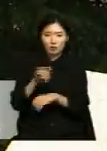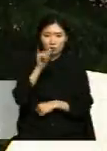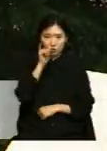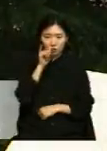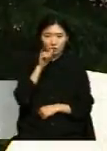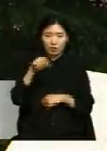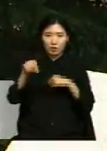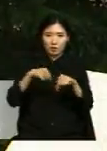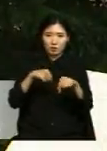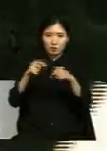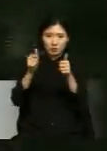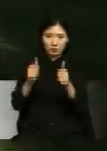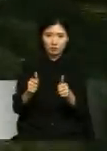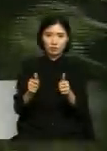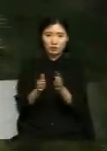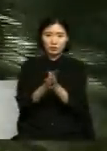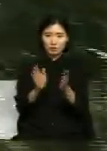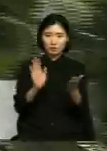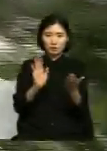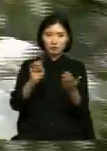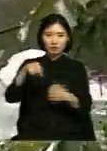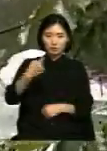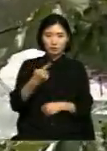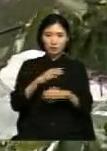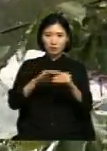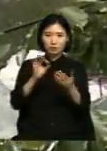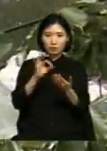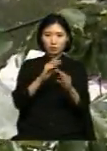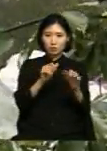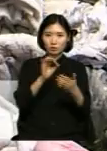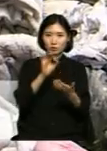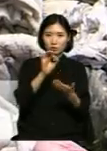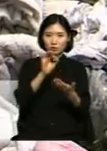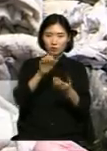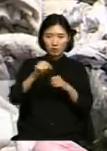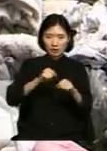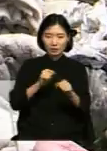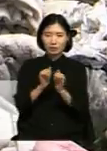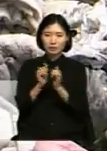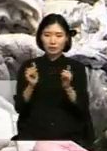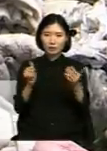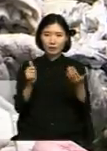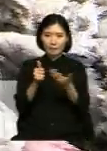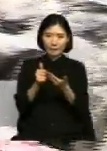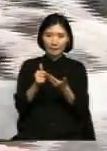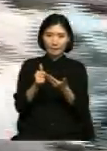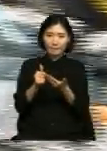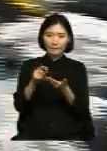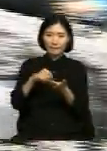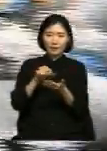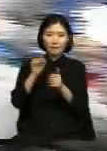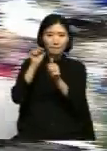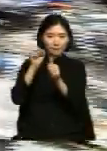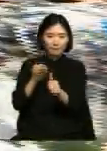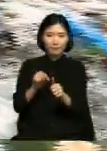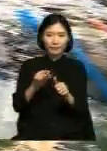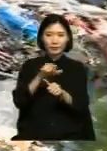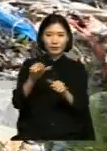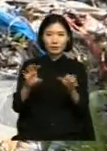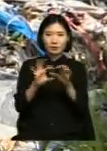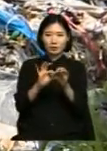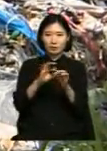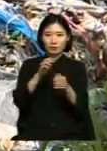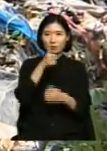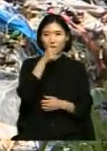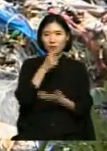시는 행정 대집행을 실시한 후 처리 비용을 토지주와 행위자들에게 청구할 계획입니다. 이와 함께 환경 관련